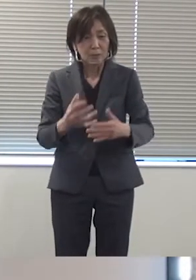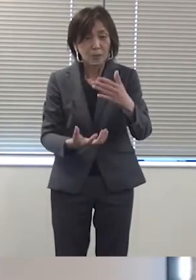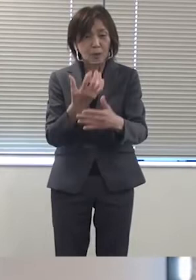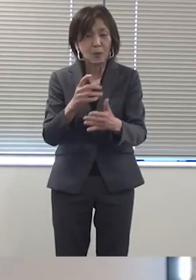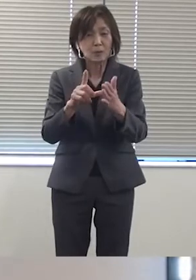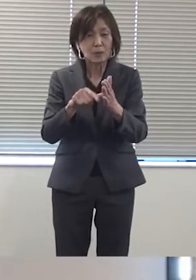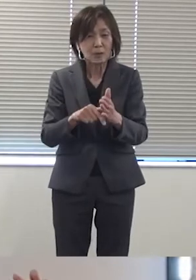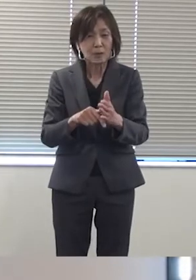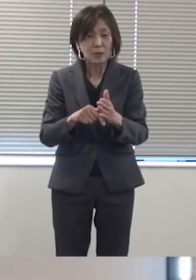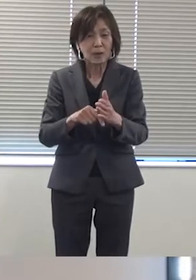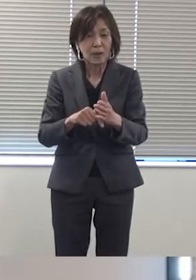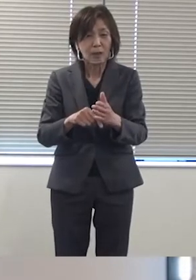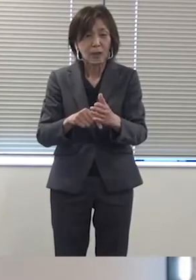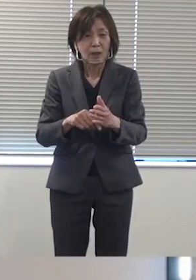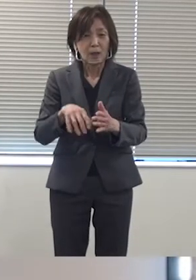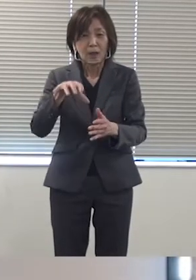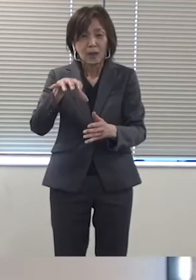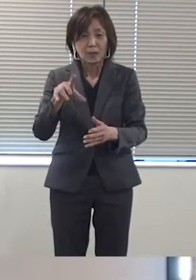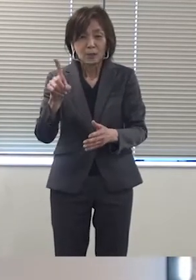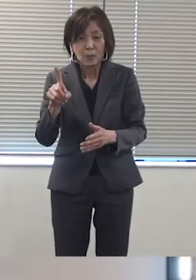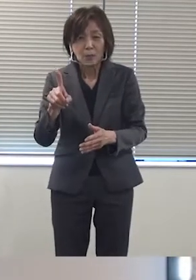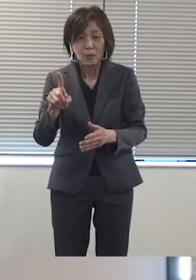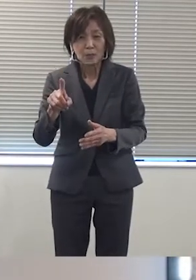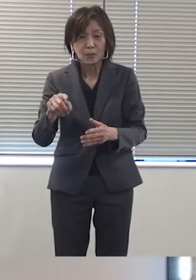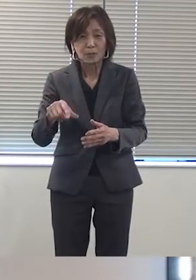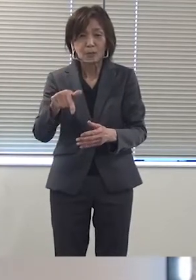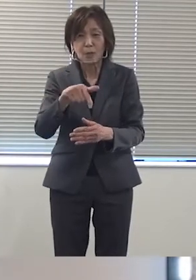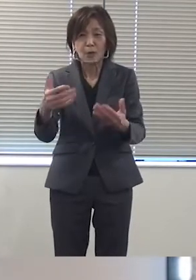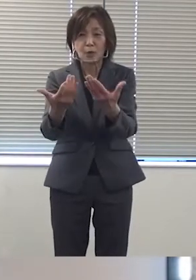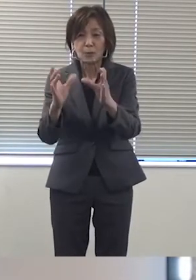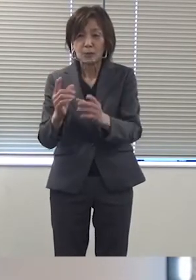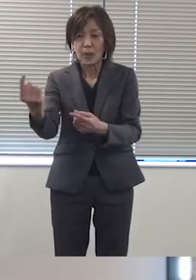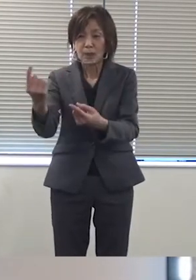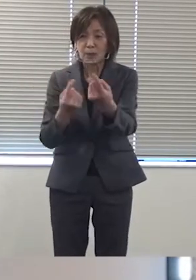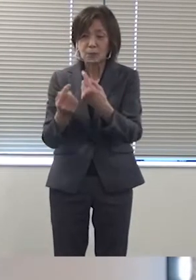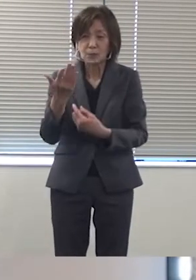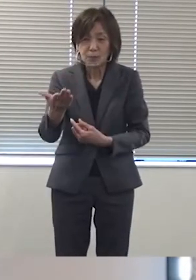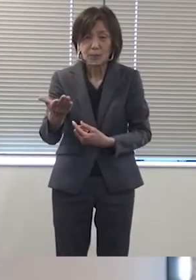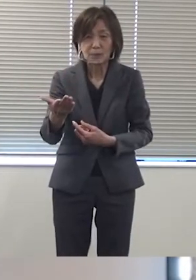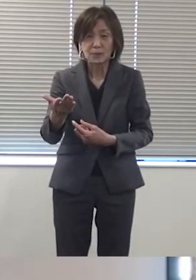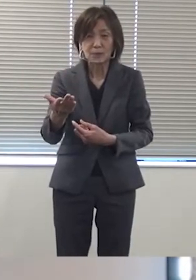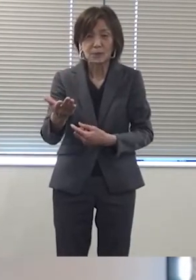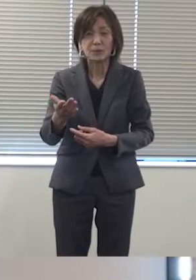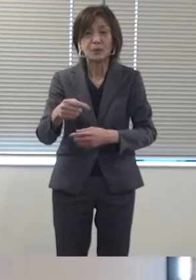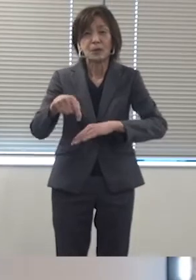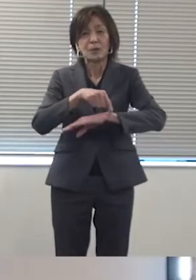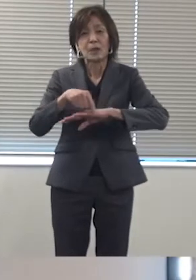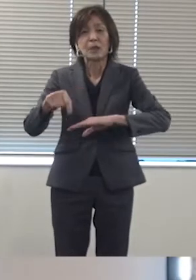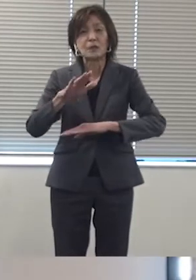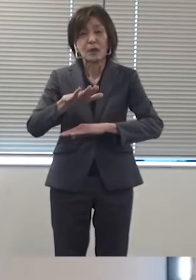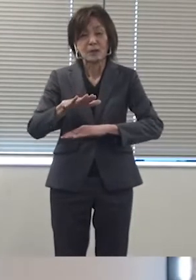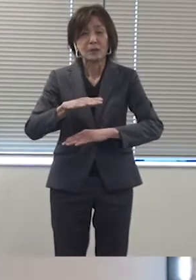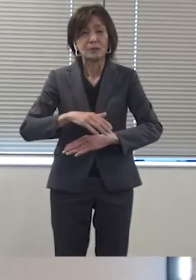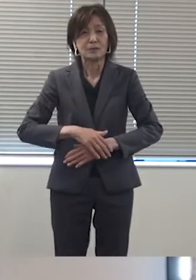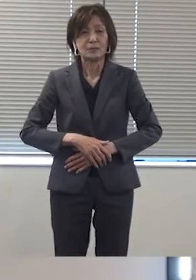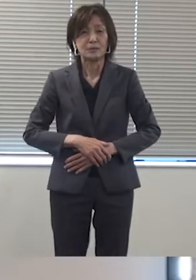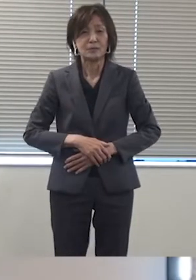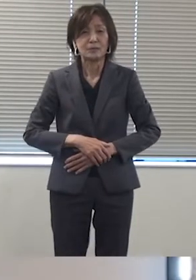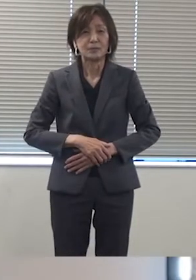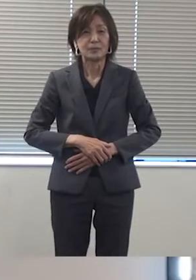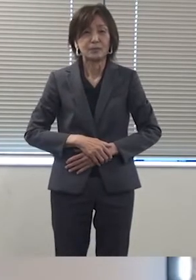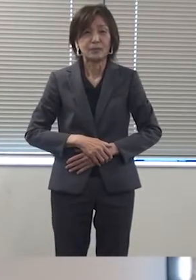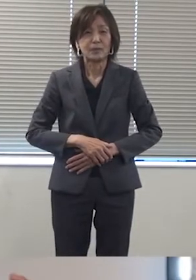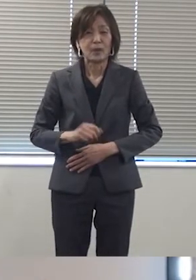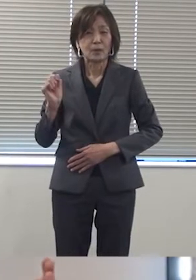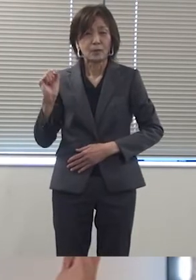あの高速はあの地震でも全部持つんですが、あのやっぱり四国の高速ってトンネルが多いので、あ